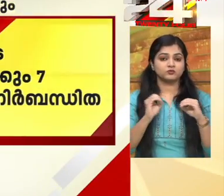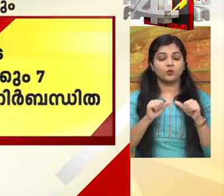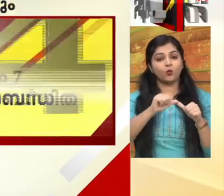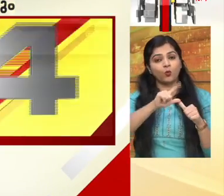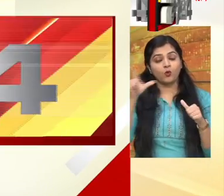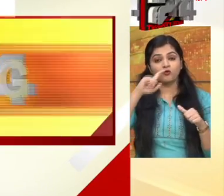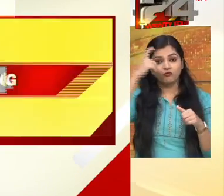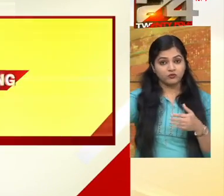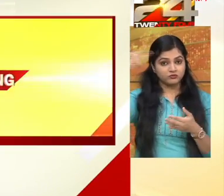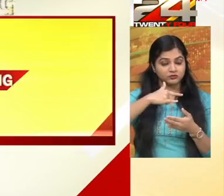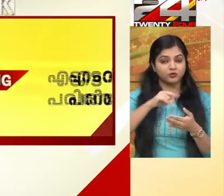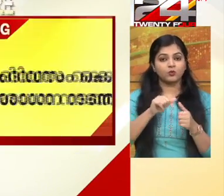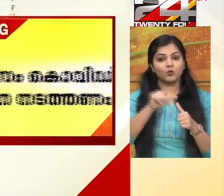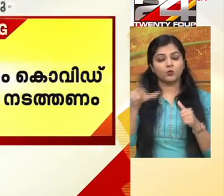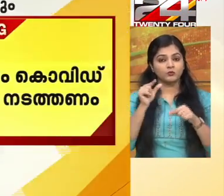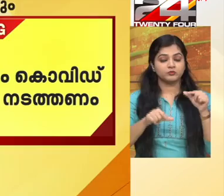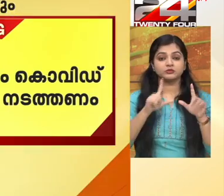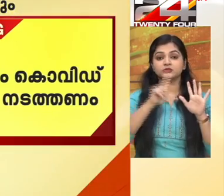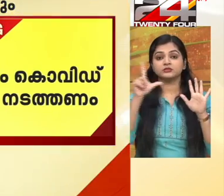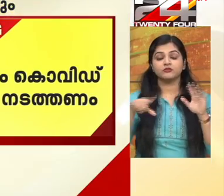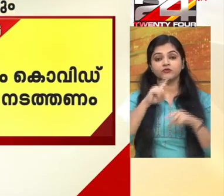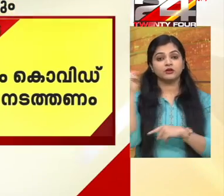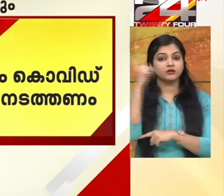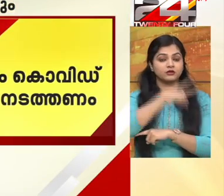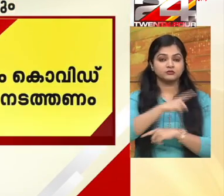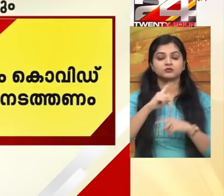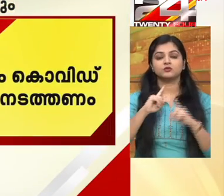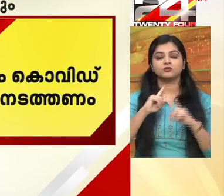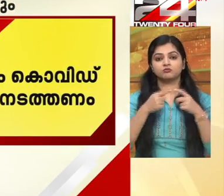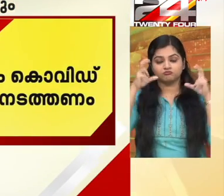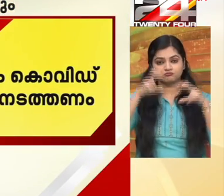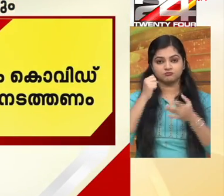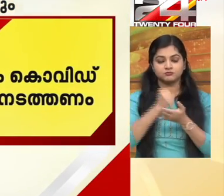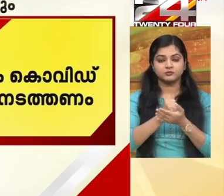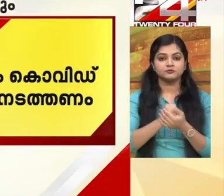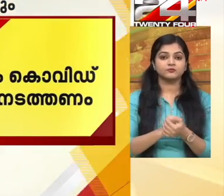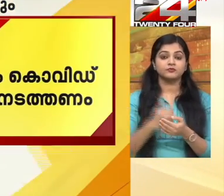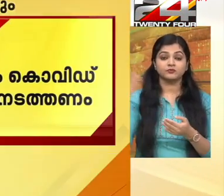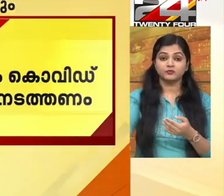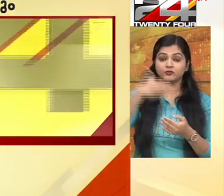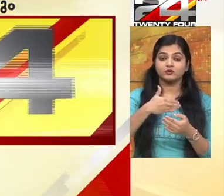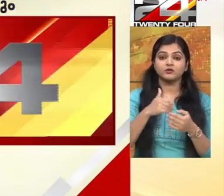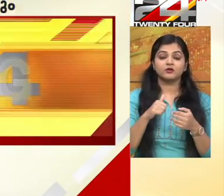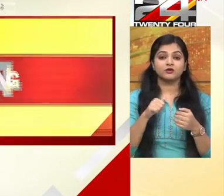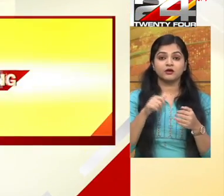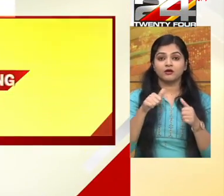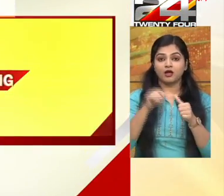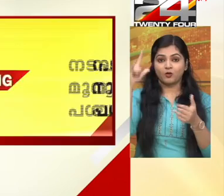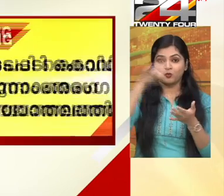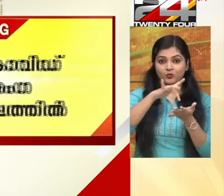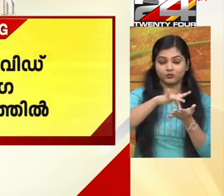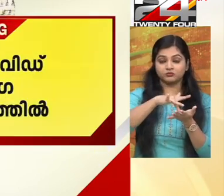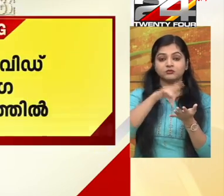എല്ലാവരും 7 ദിവസം ക്വാറന്റൈനിലായിരിക്കണം. അതോടൊപ്പം വരുന്ന എയർപോർട്ടിൽ